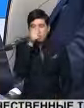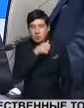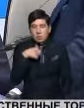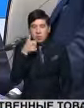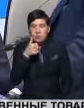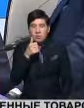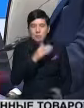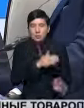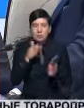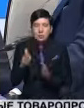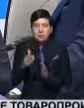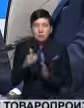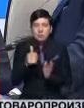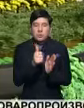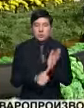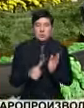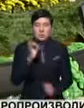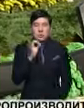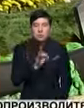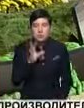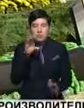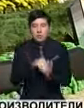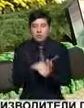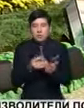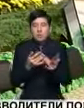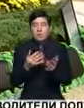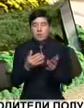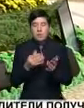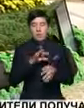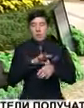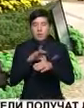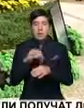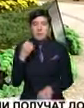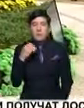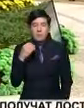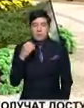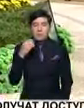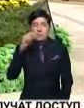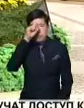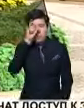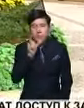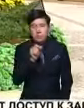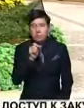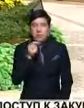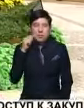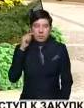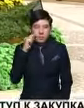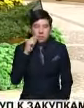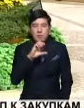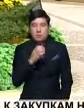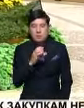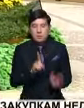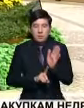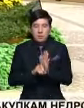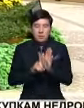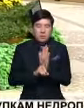это предприятие покрывает почти 60% внутреннего спроса и экспортирует продукцию в Европу, Турцию и Китай. В сентябре этого года начато строительство